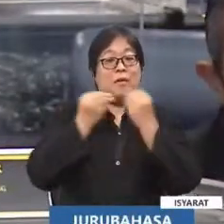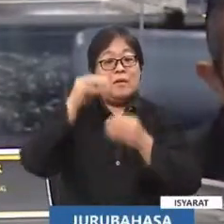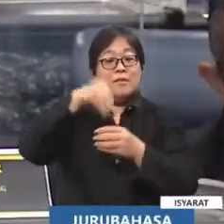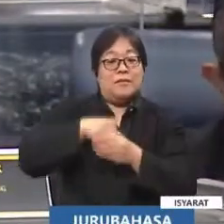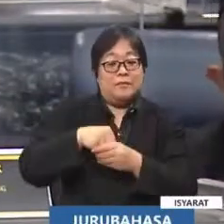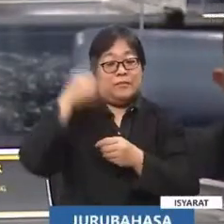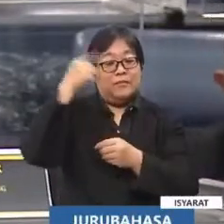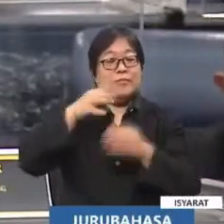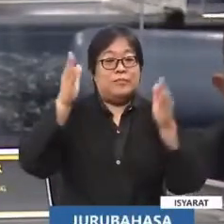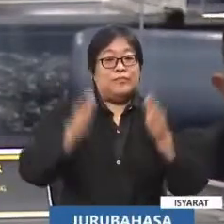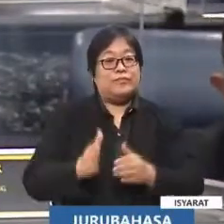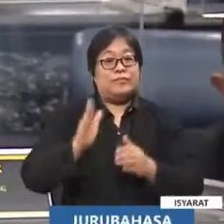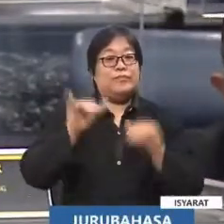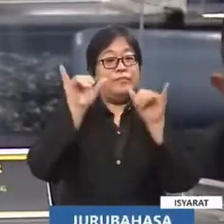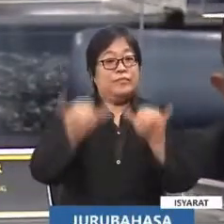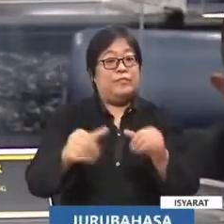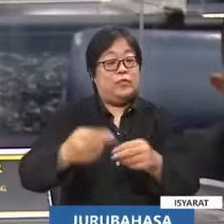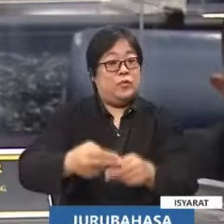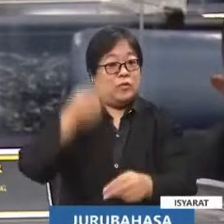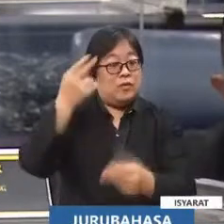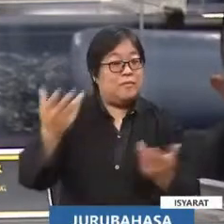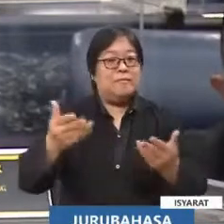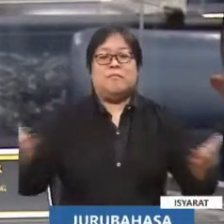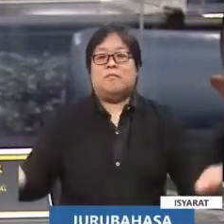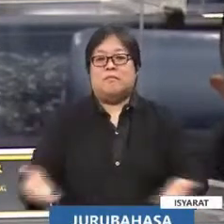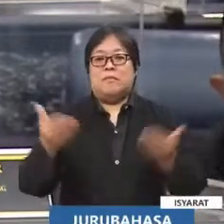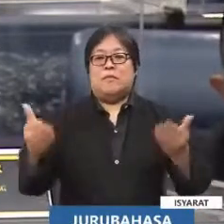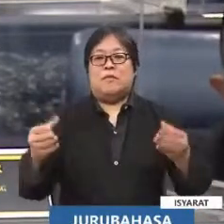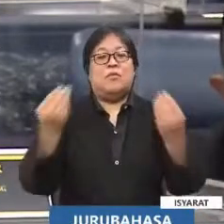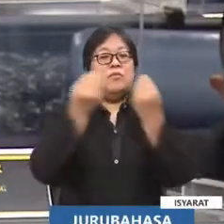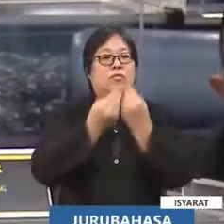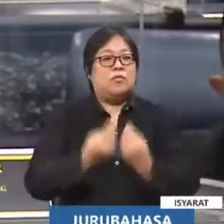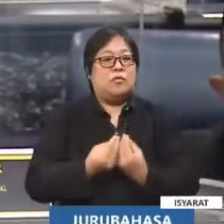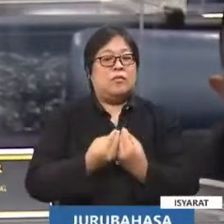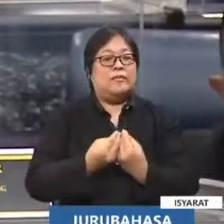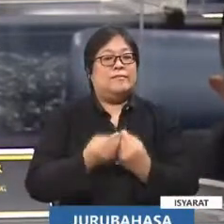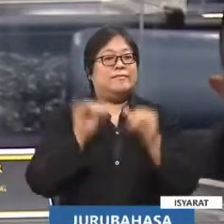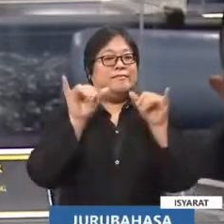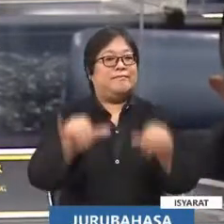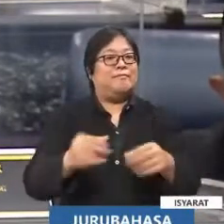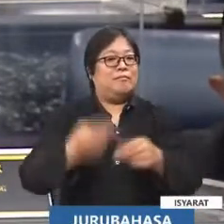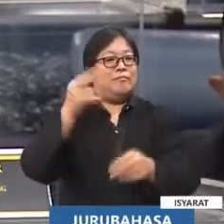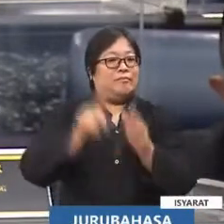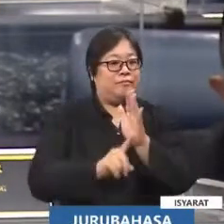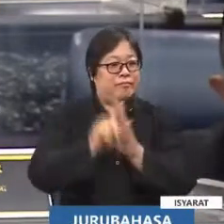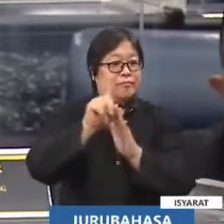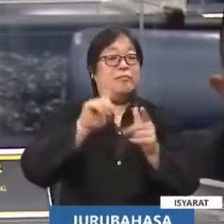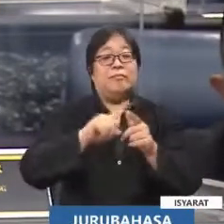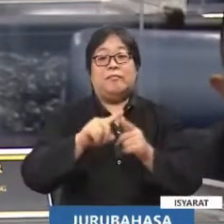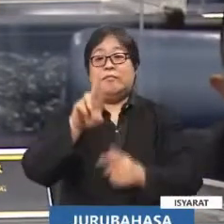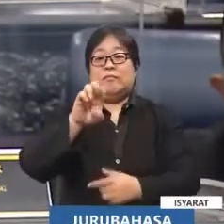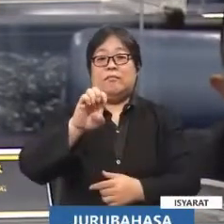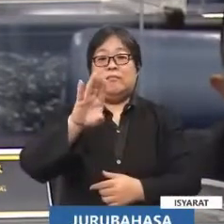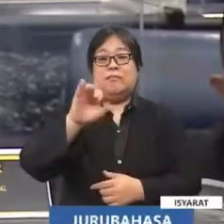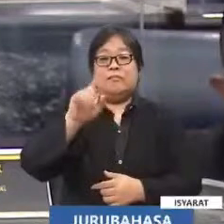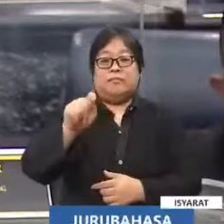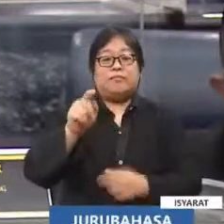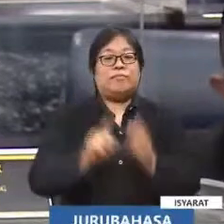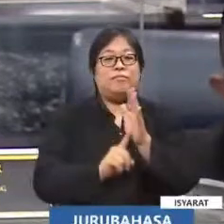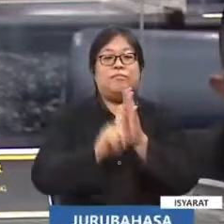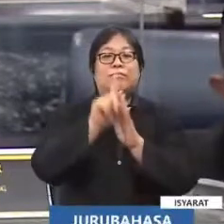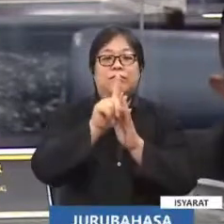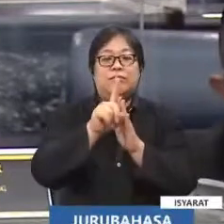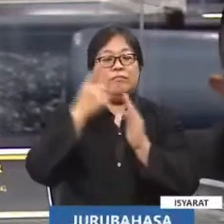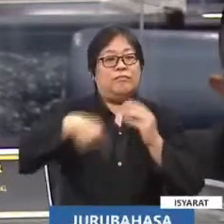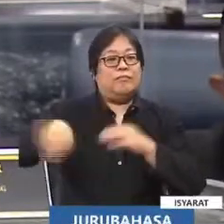pengunjung penginap-penginap hotel bagi menggalakkan kadar penginapan yang lebih tinggi? ataupun rebate TMB yang lebih tinggi